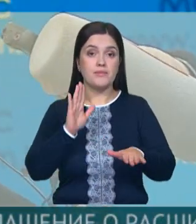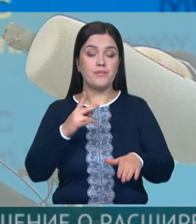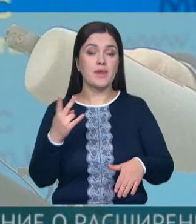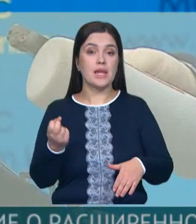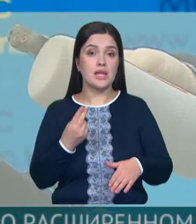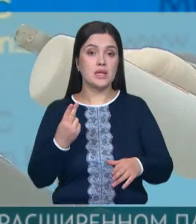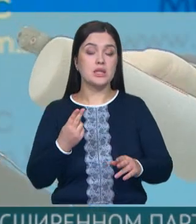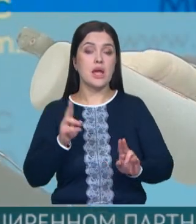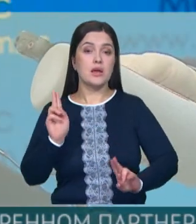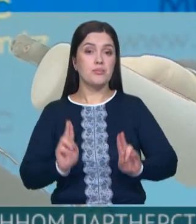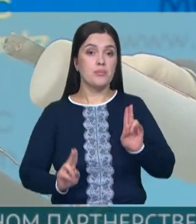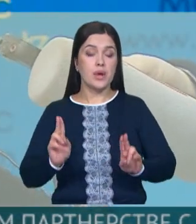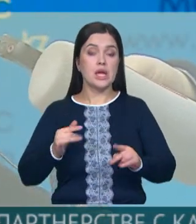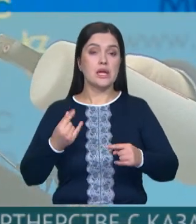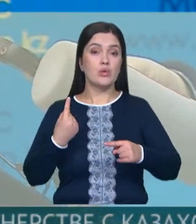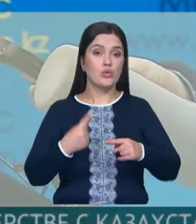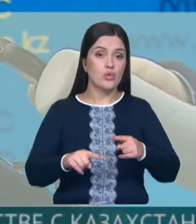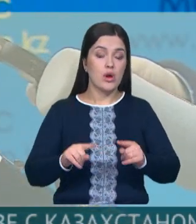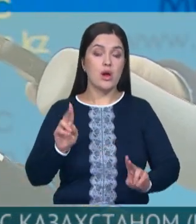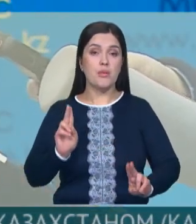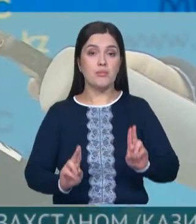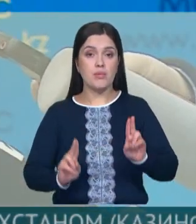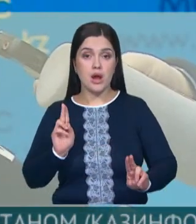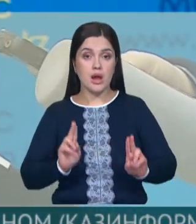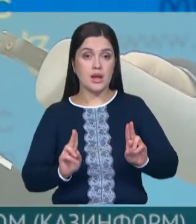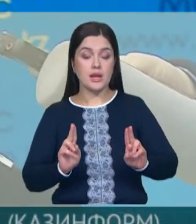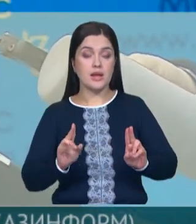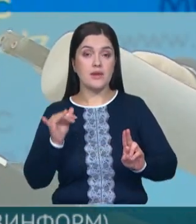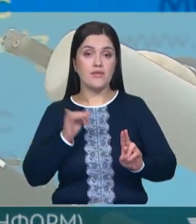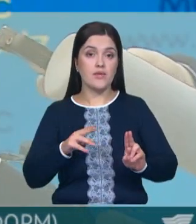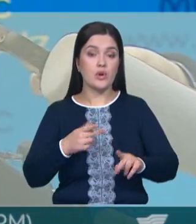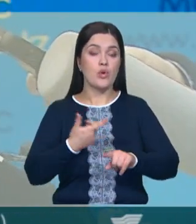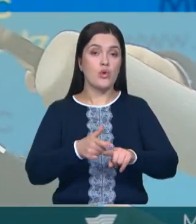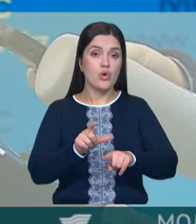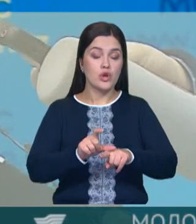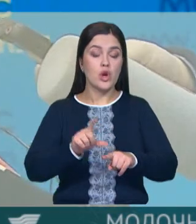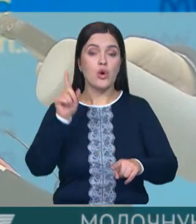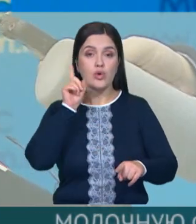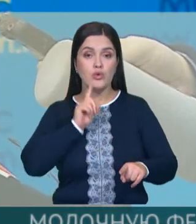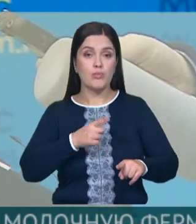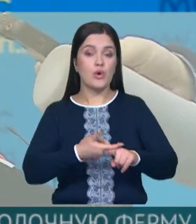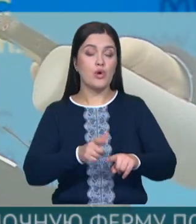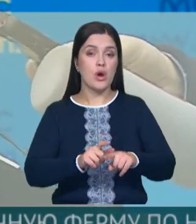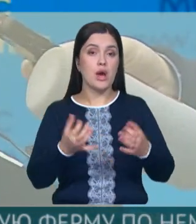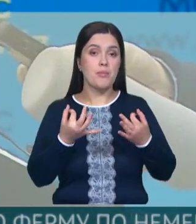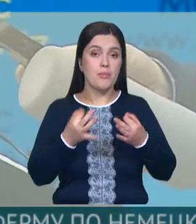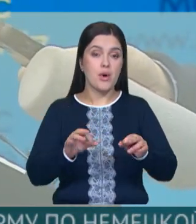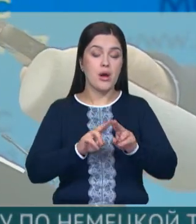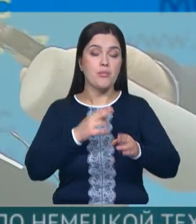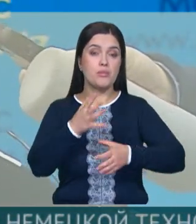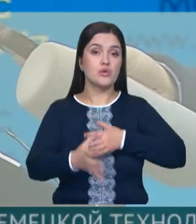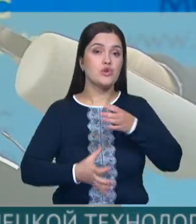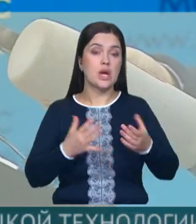национальных стандартов и других стандартов, видов стандартов очень прозрачной, будет соответствовать международным